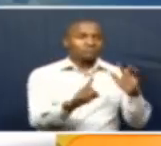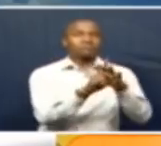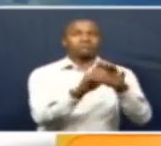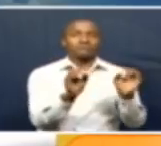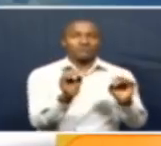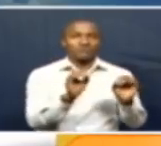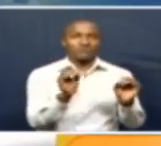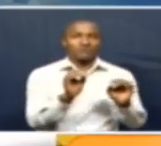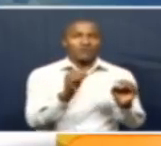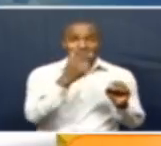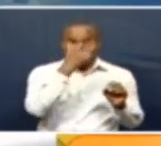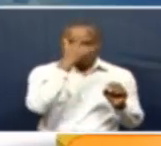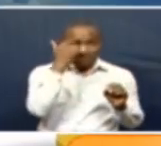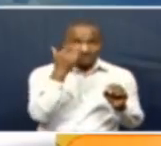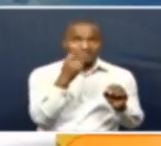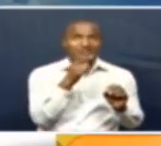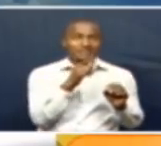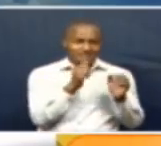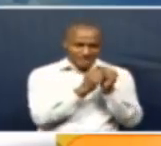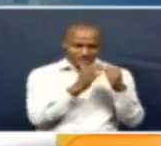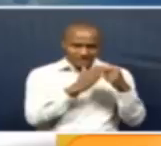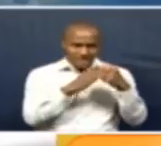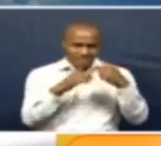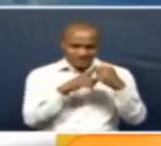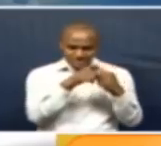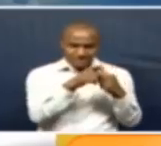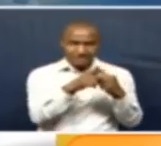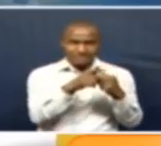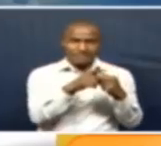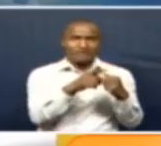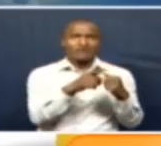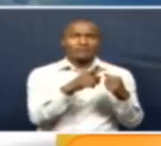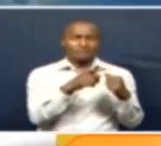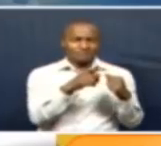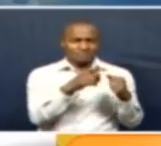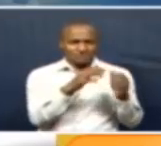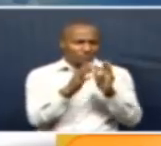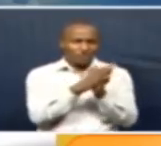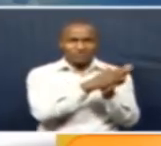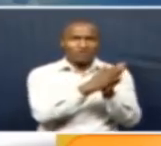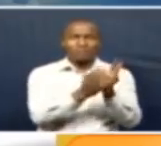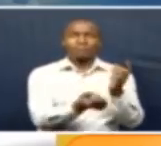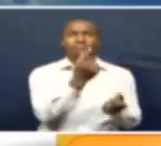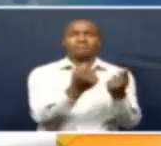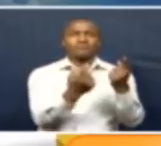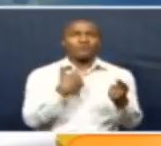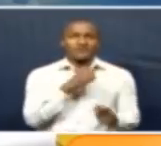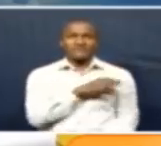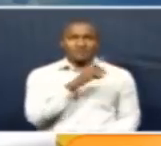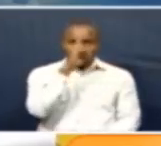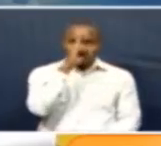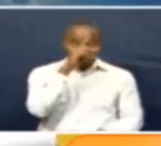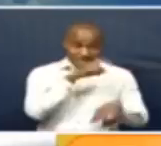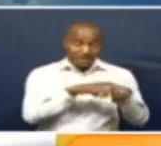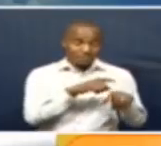sababu waliandika robbery nyingi 96. Ambapo hiyo ilikuwa uoga kwa sababu sisi tulikuwa tunaogopa polisi juu hata vile Matheri